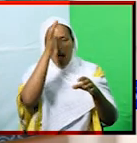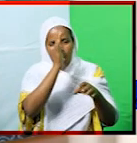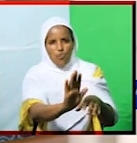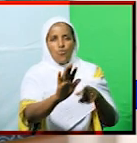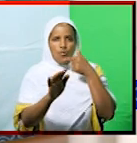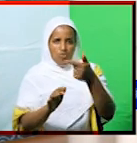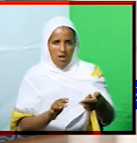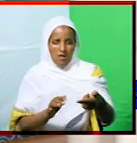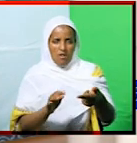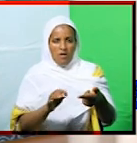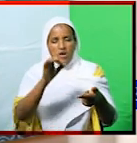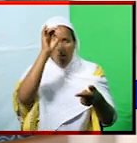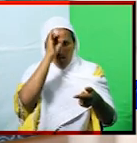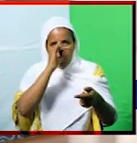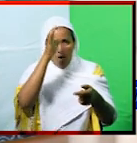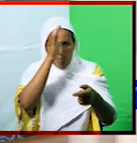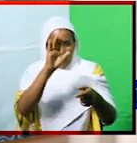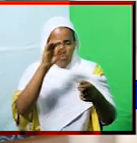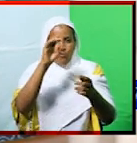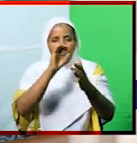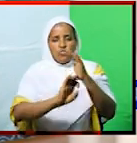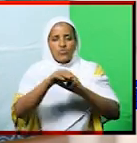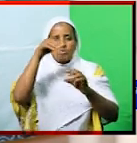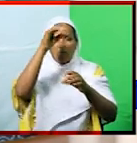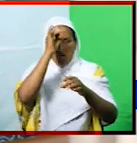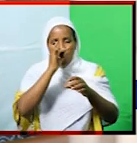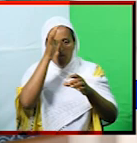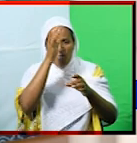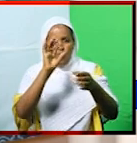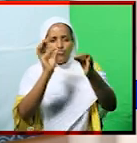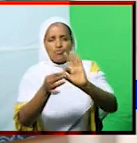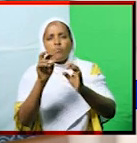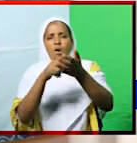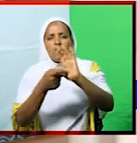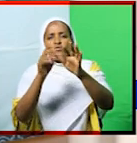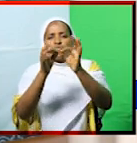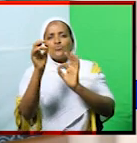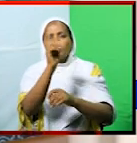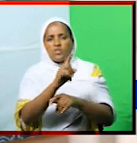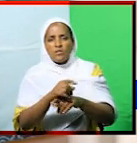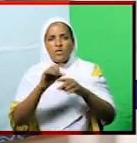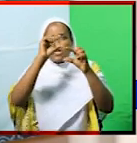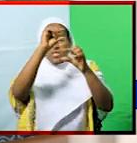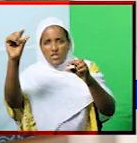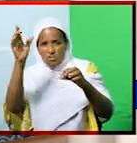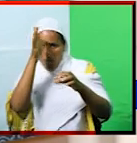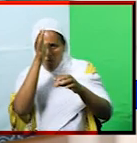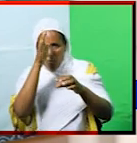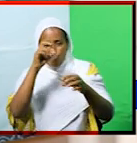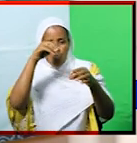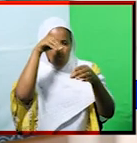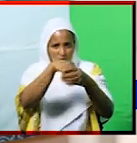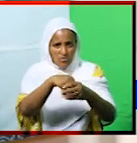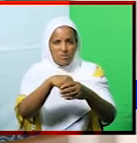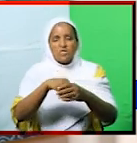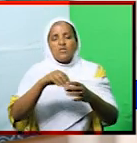ተርጉም ብለው ሊቃውንት ተርጉምታል። ሊቃ አበው በውስተ ሊቃነ አበው ብሎታል። ከላይ ሊቀ ካህናት በውስተ ሊቃነ ካህናት ሳይል ሊቀ አበው